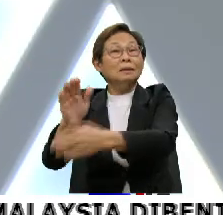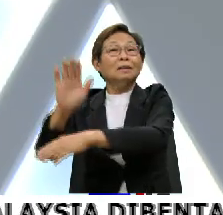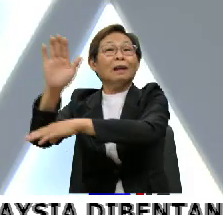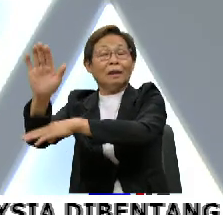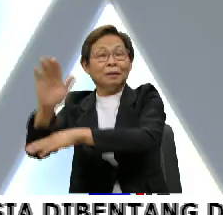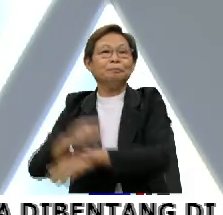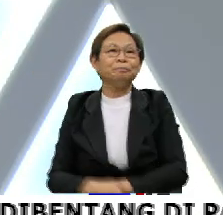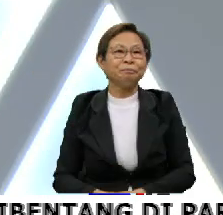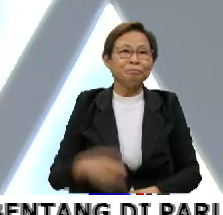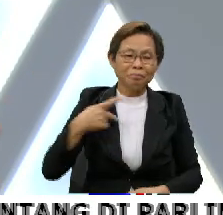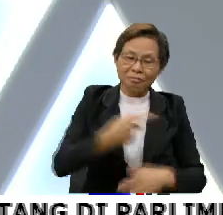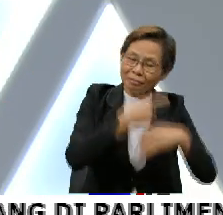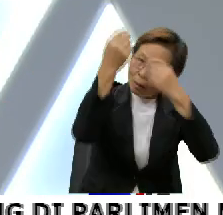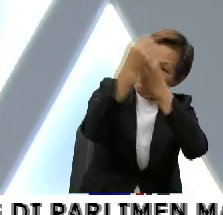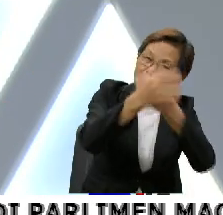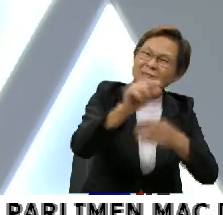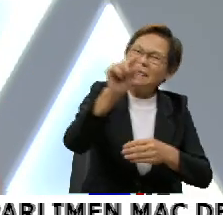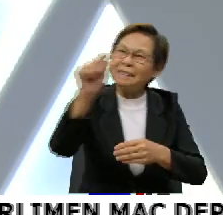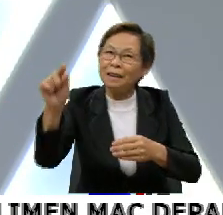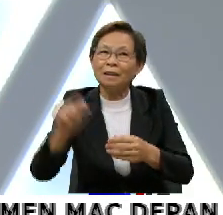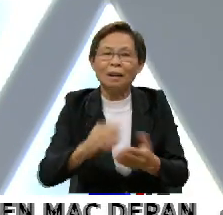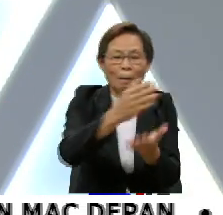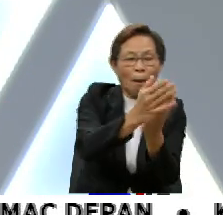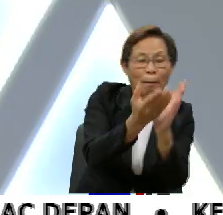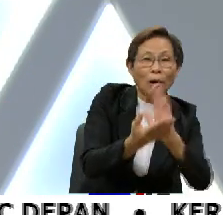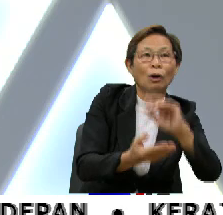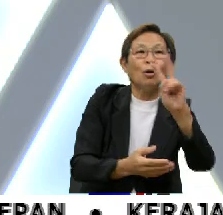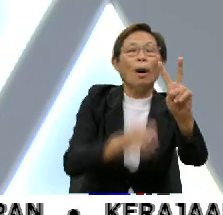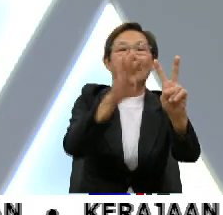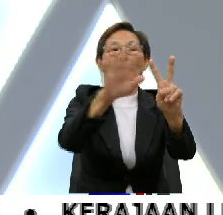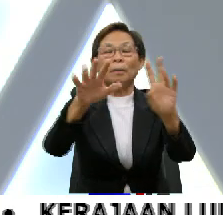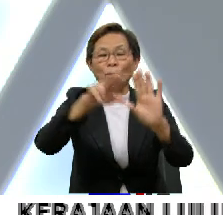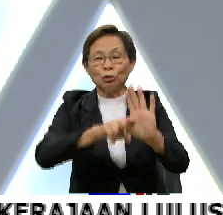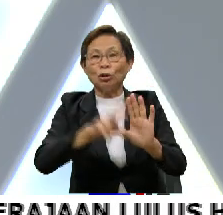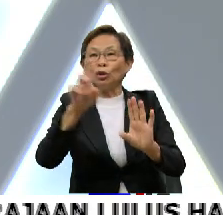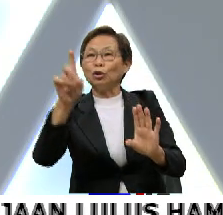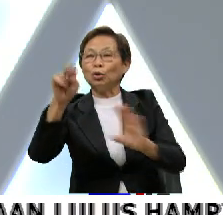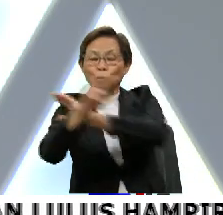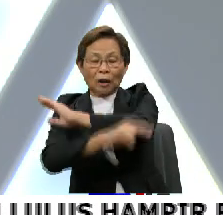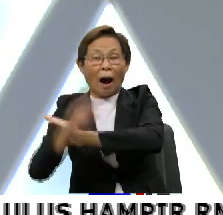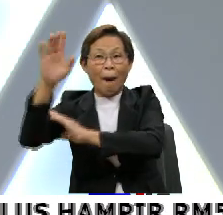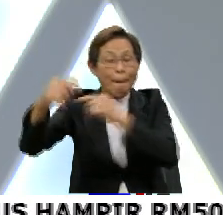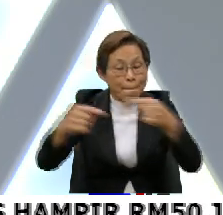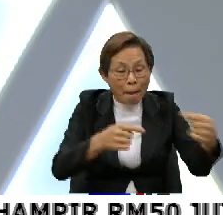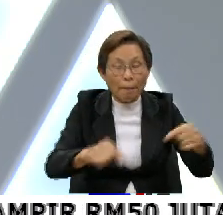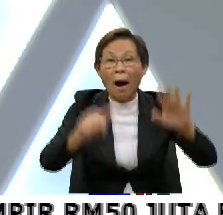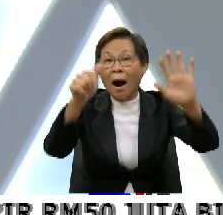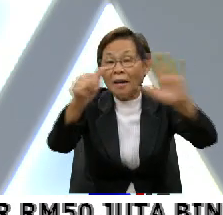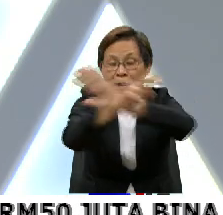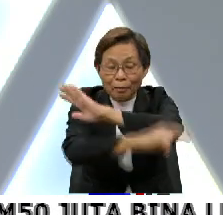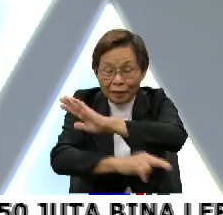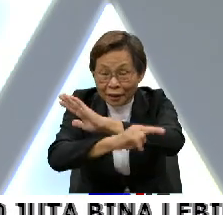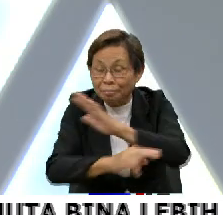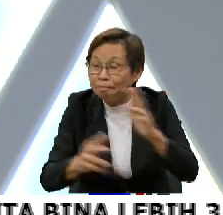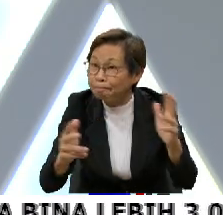dan kita ingin berikan sedikit informasi yaitu pecahan di pada 245 kursi dewan dengan negeri yang akan dipertandingkan di 6 Negeri